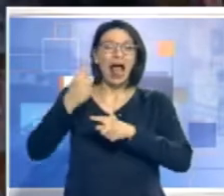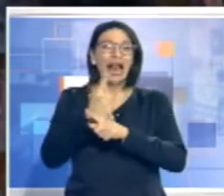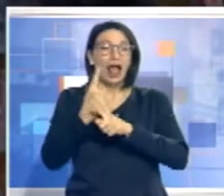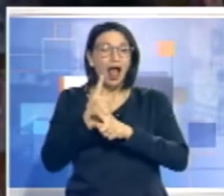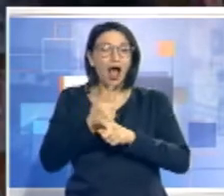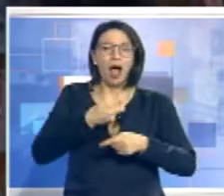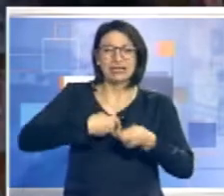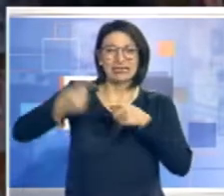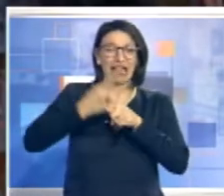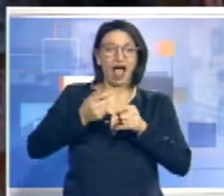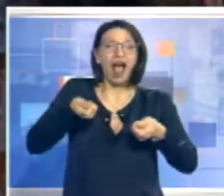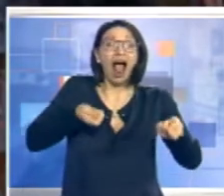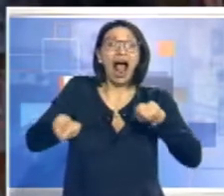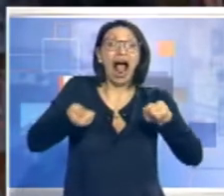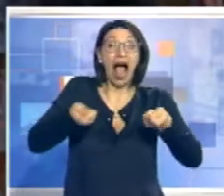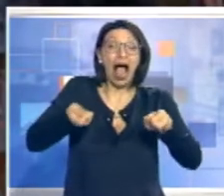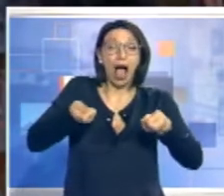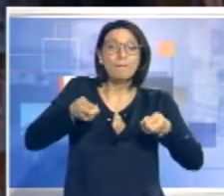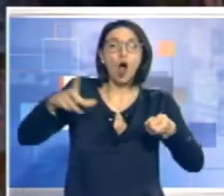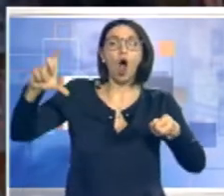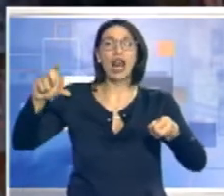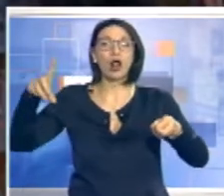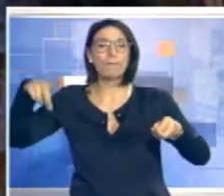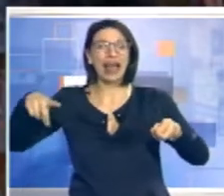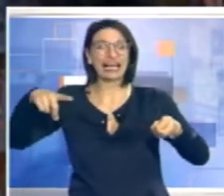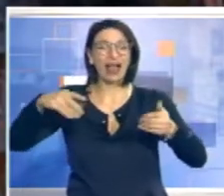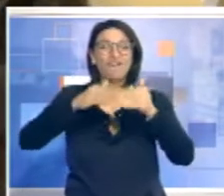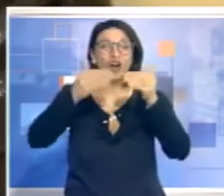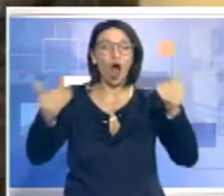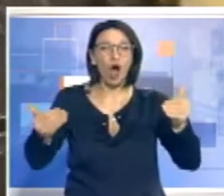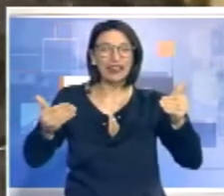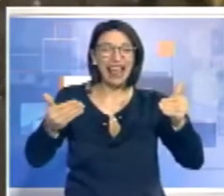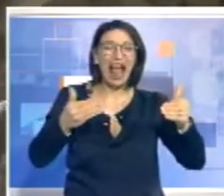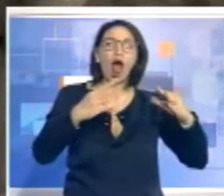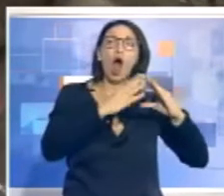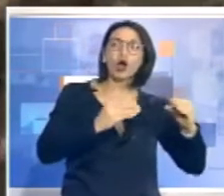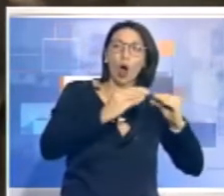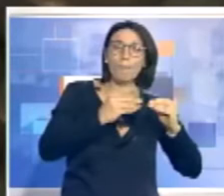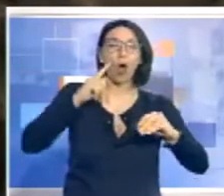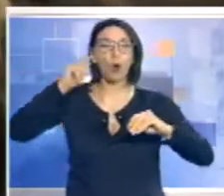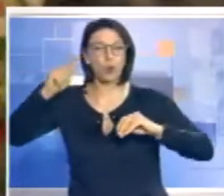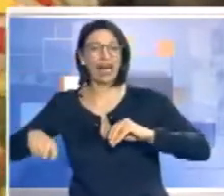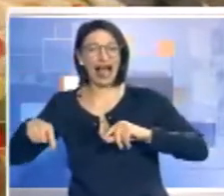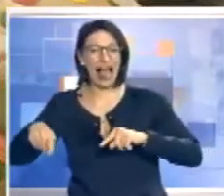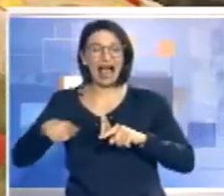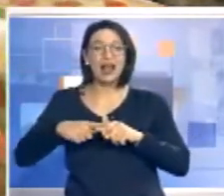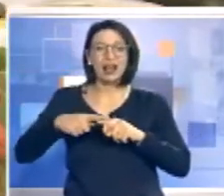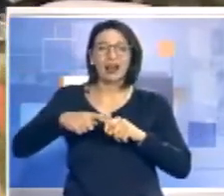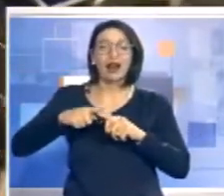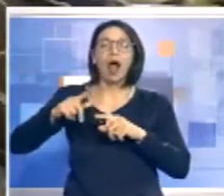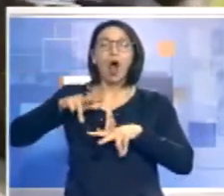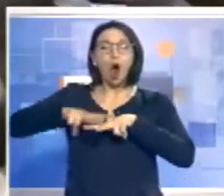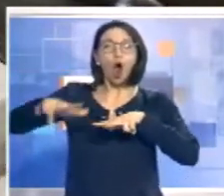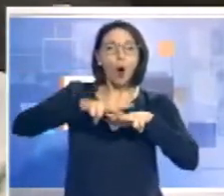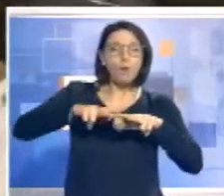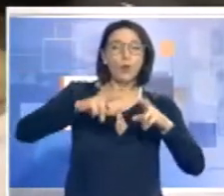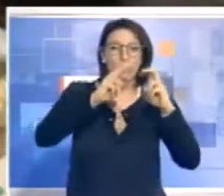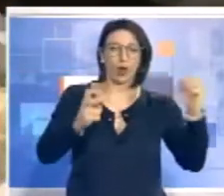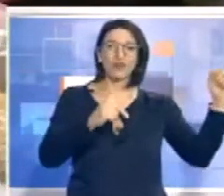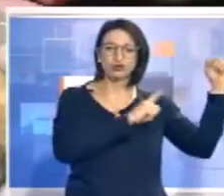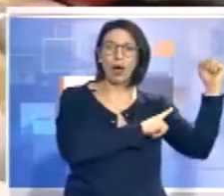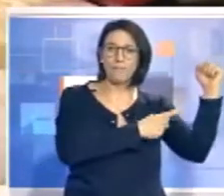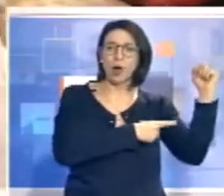che un camion porta da Corleto Perticara alla frontiera tra Romania e Ucraina, donazioni provenienti da diversi comuni della provincia di